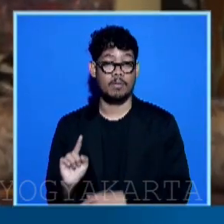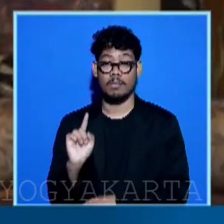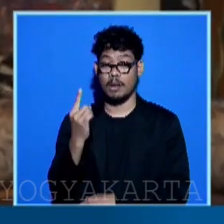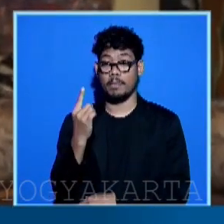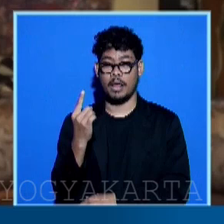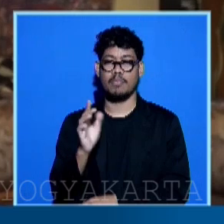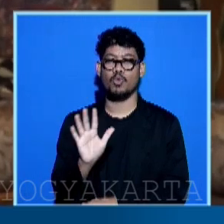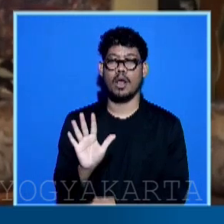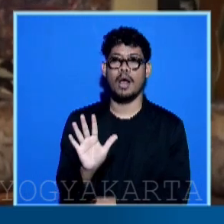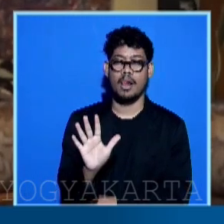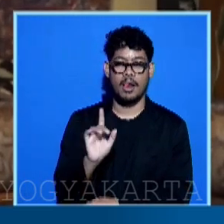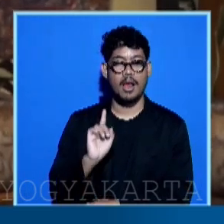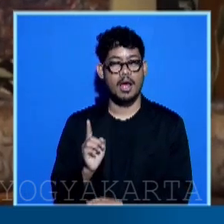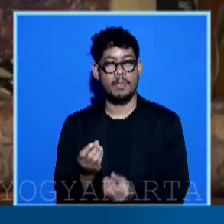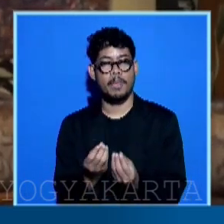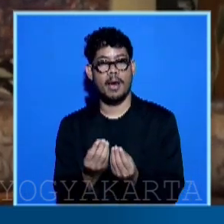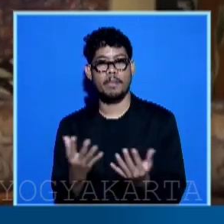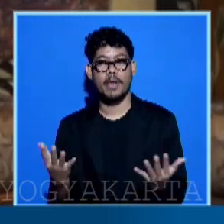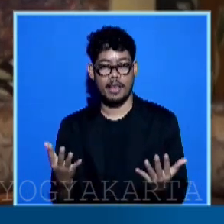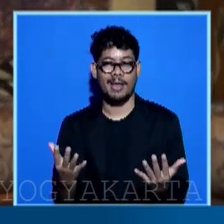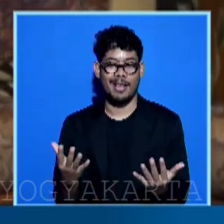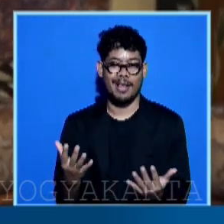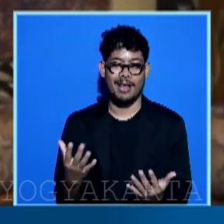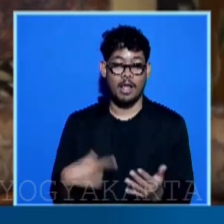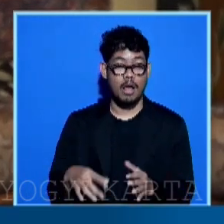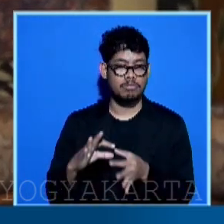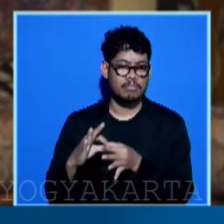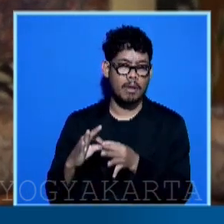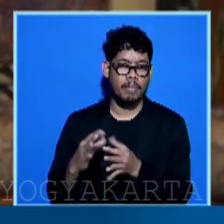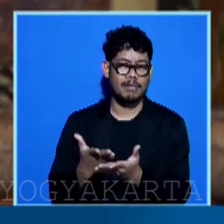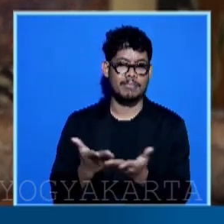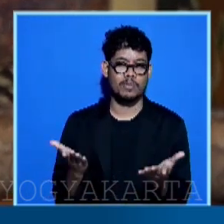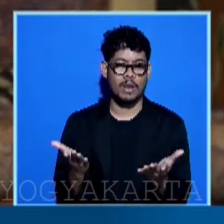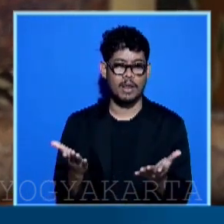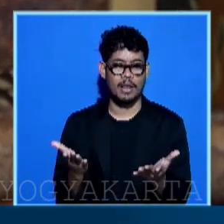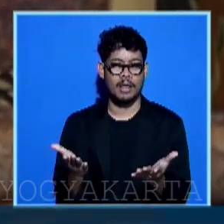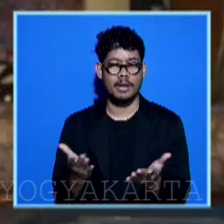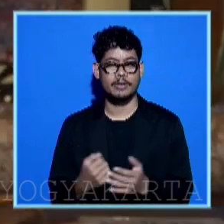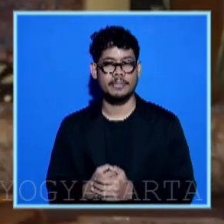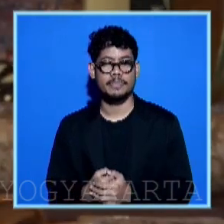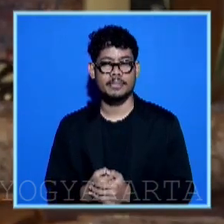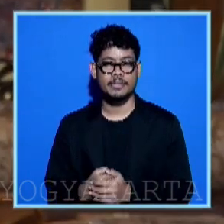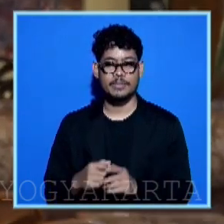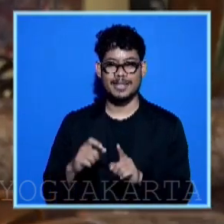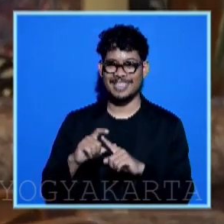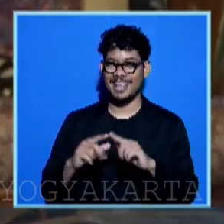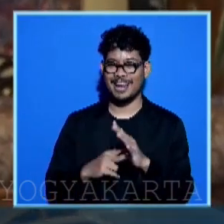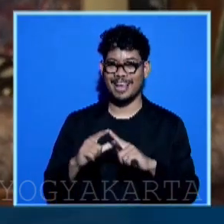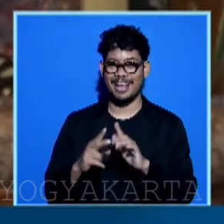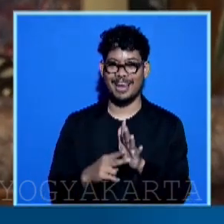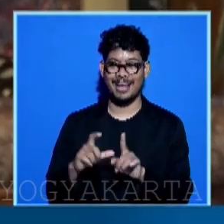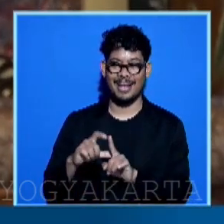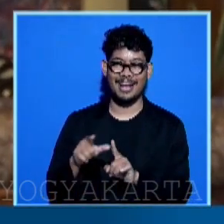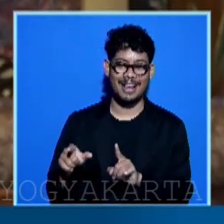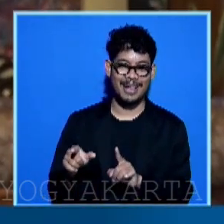Sudah beberapa kali Kadin daerah istimewaakarta bekerja sama dengan Adnan asram foundation untuk mengenal lebih jauh